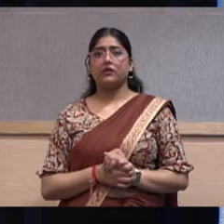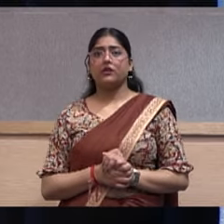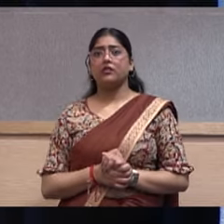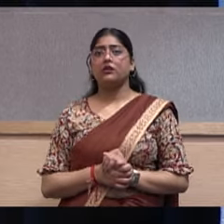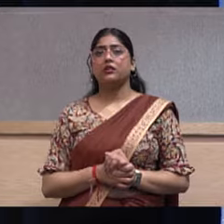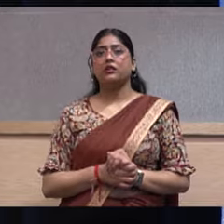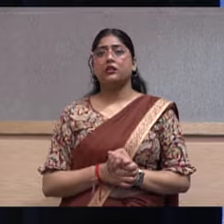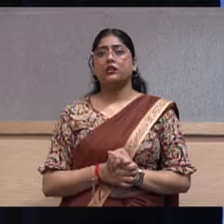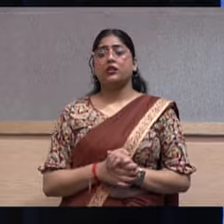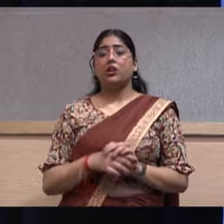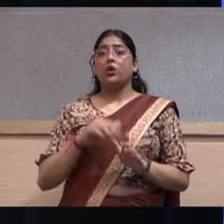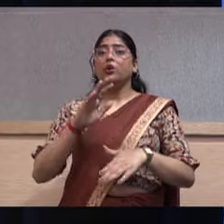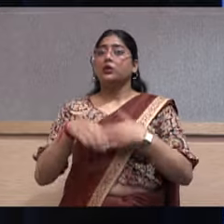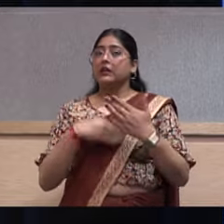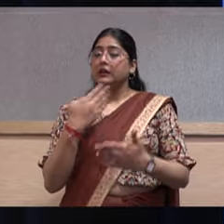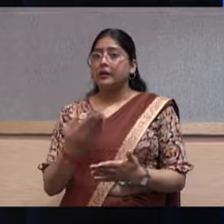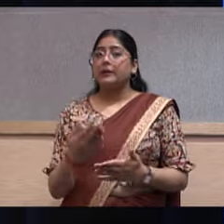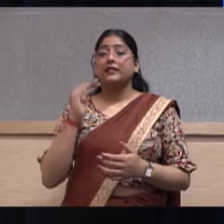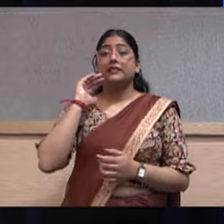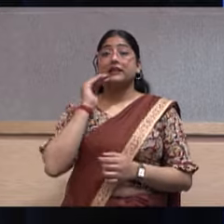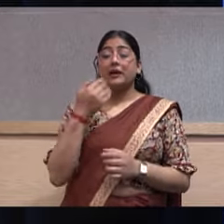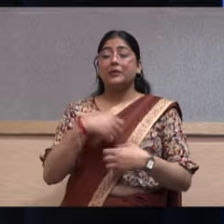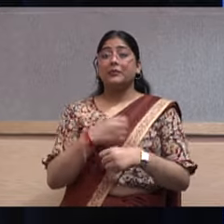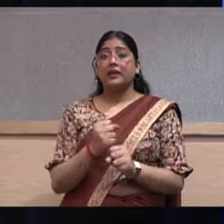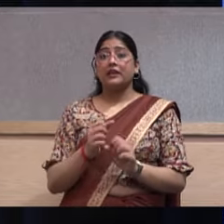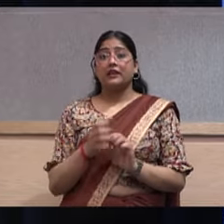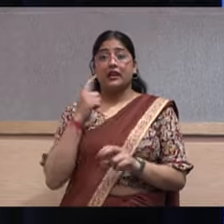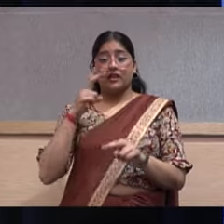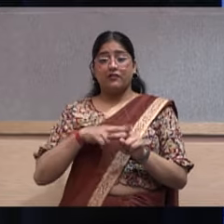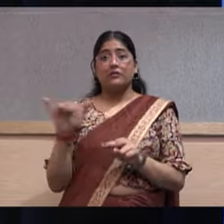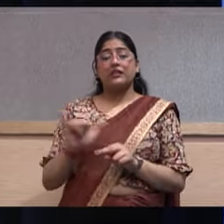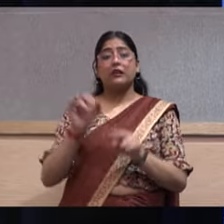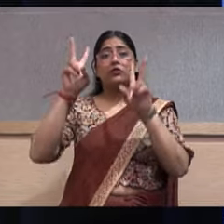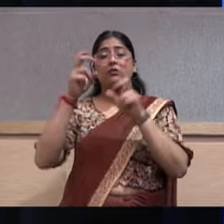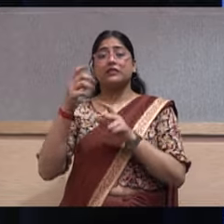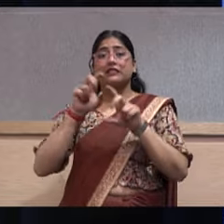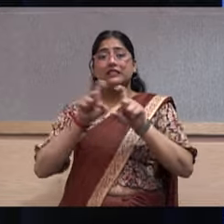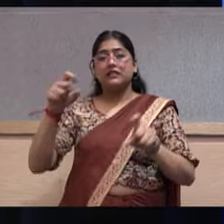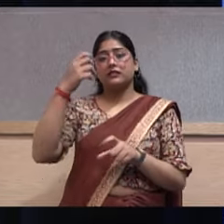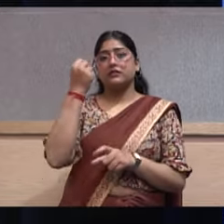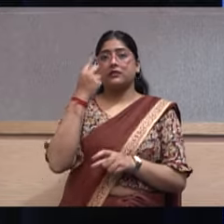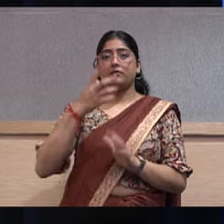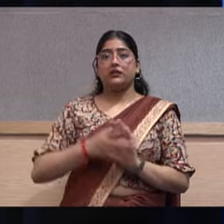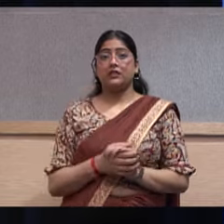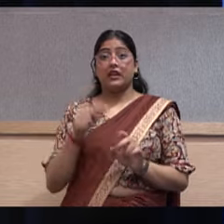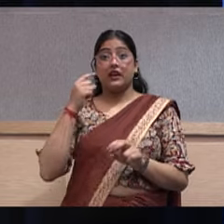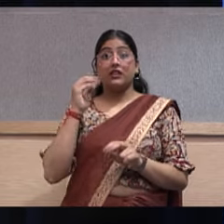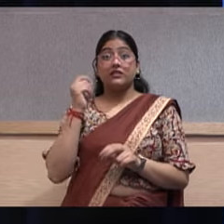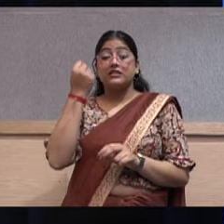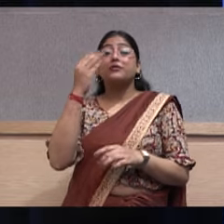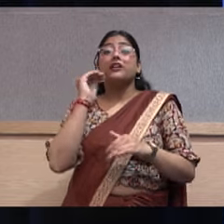है तब बन पाएगी जब हम इस विषय को समझेंगे समझेंगे कैसे जब अपने भाषा में उसको हम